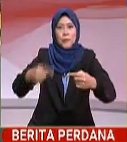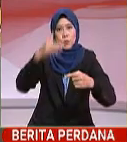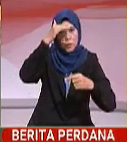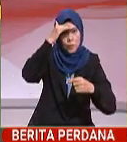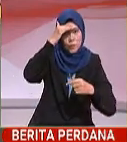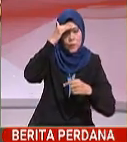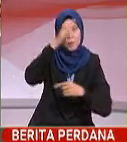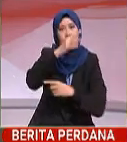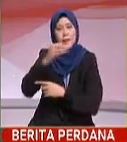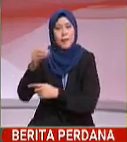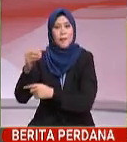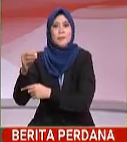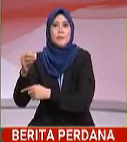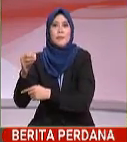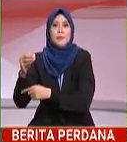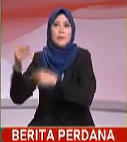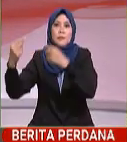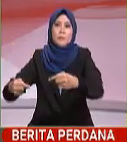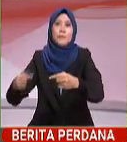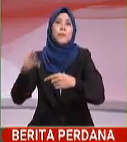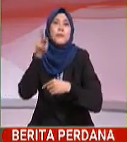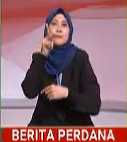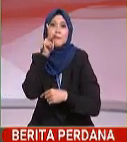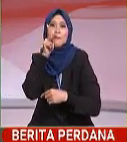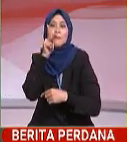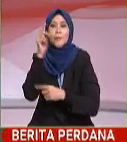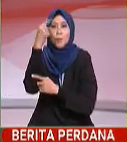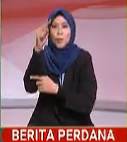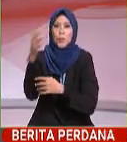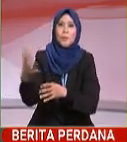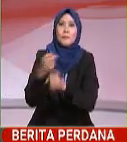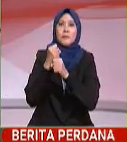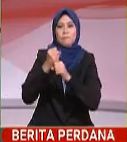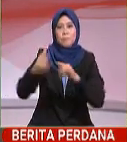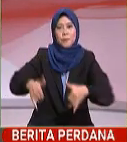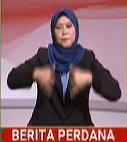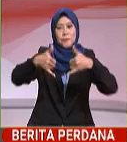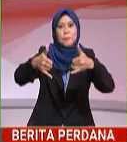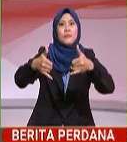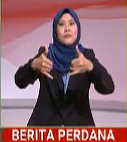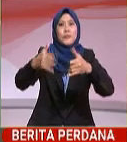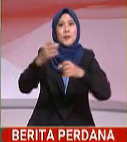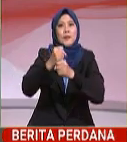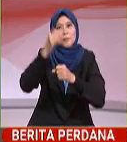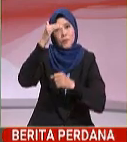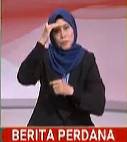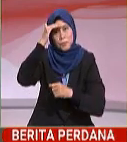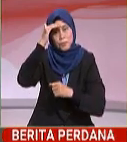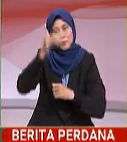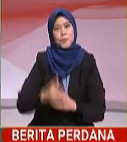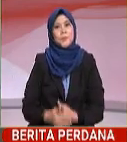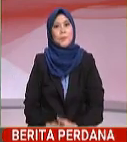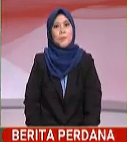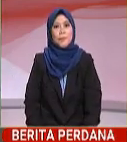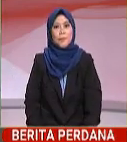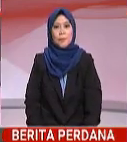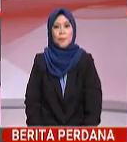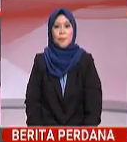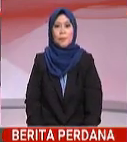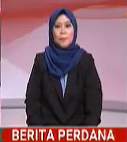Johor Darul Ta'zim JDT bertemu Kedah bagi merebut Piala Sultan Haji Ahmad Shah di Johor Bahru.